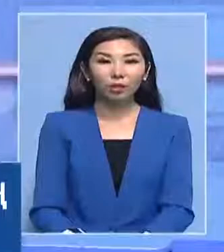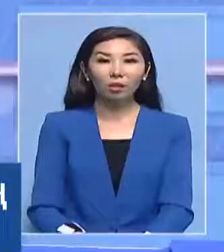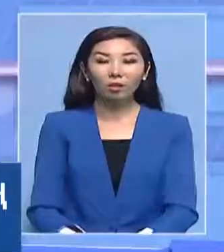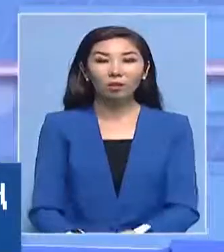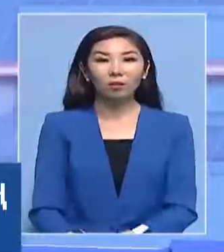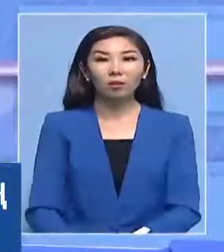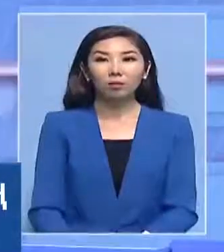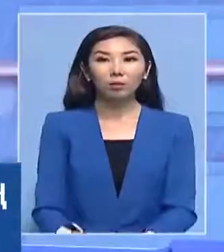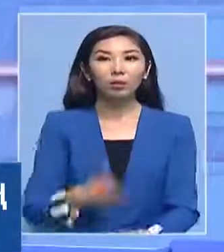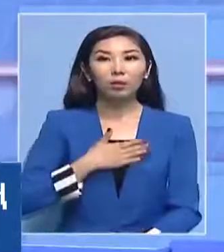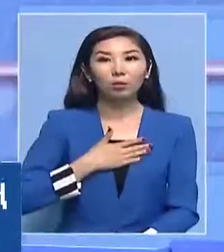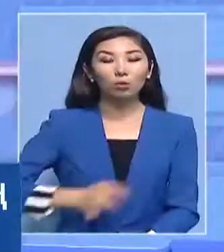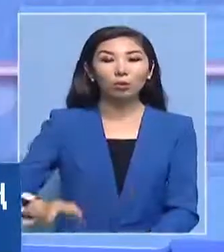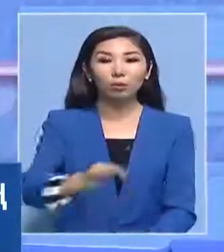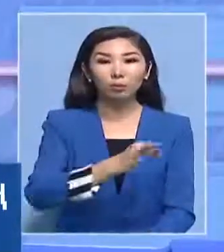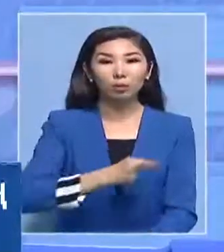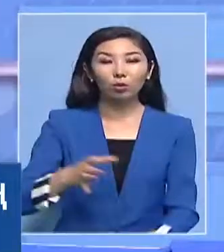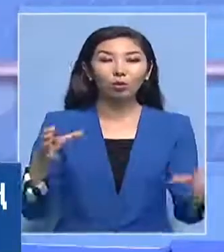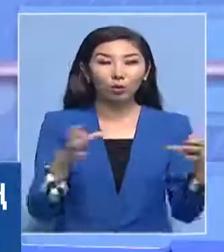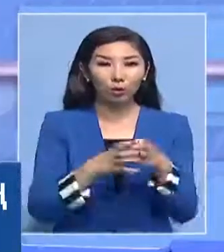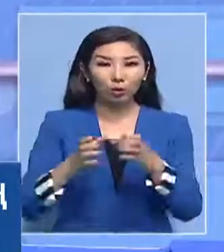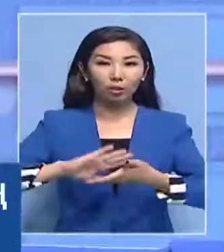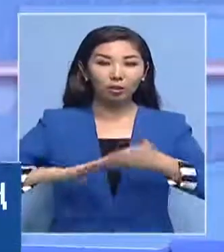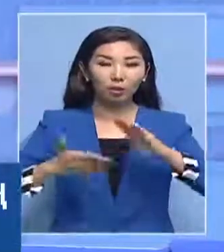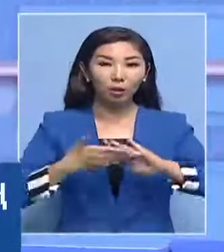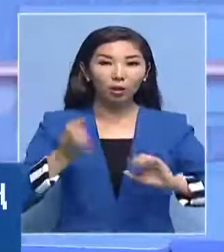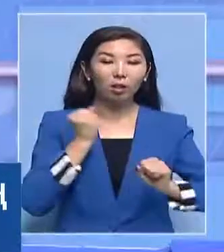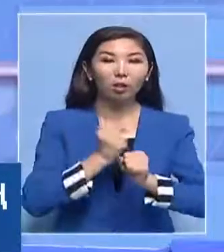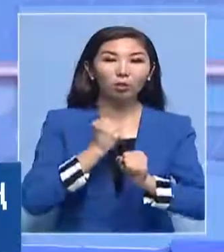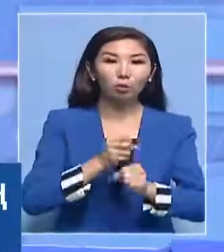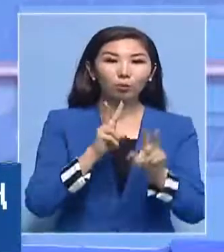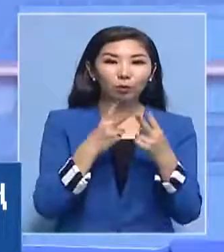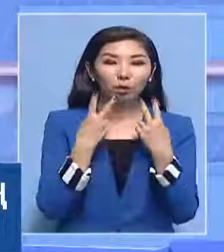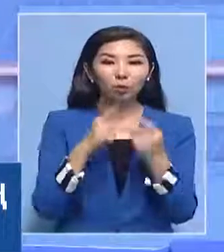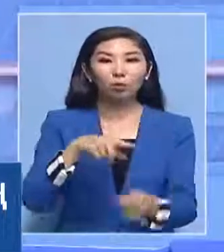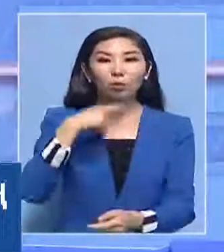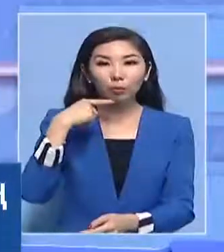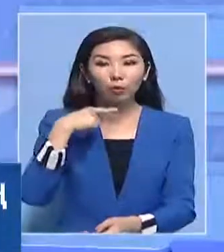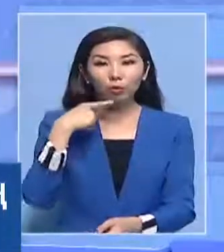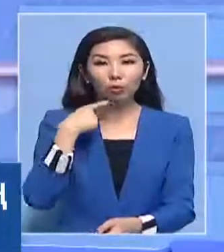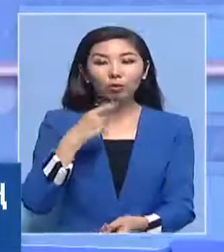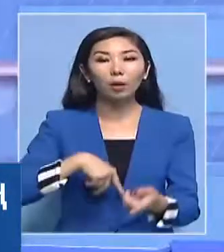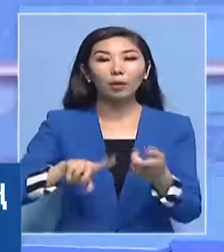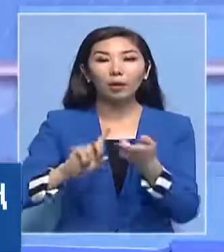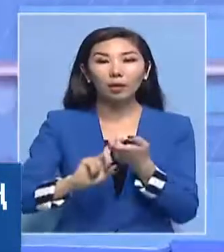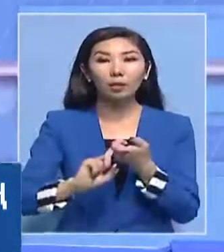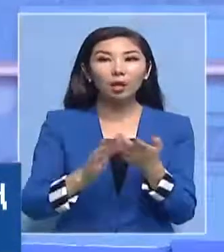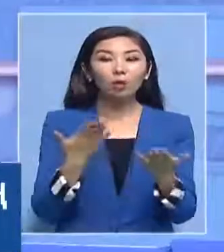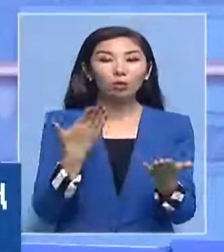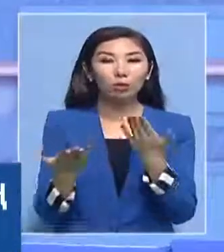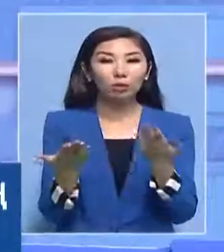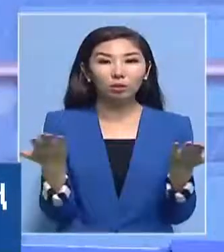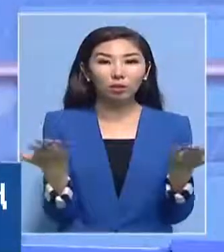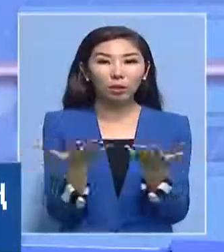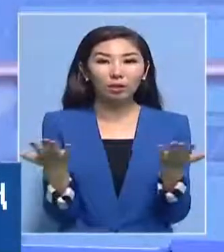секілді біздің облысымызда да ұжымдық шарт жасауға көп көңіл бөлініп жатыр. Осы орайда көрсеткіштеріміз қалай,